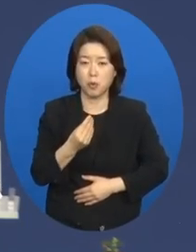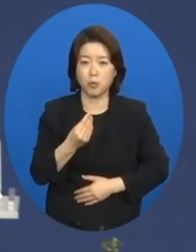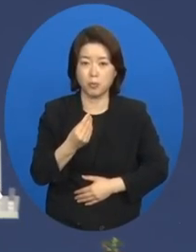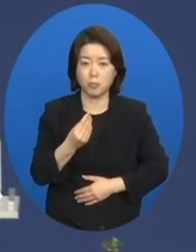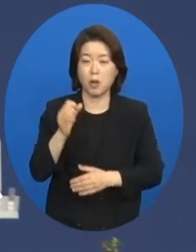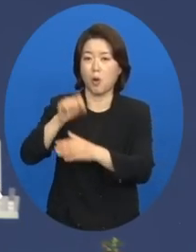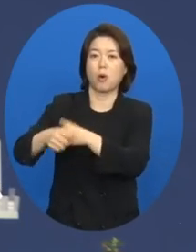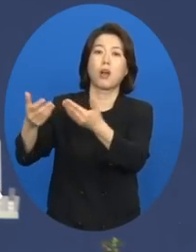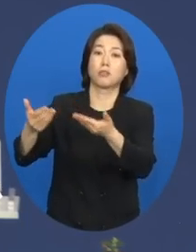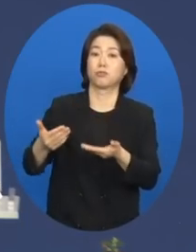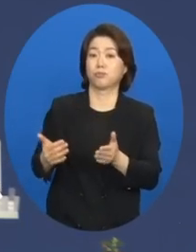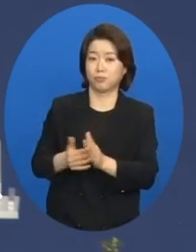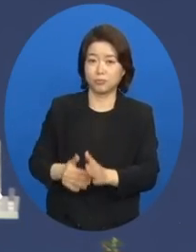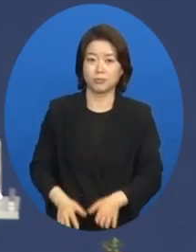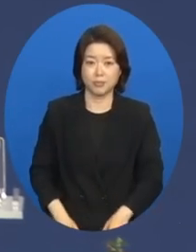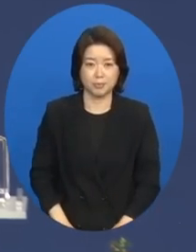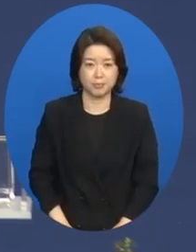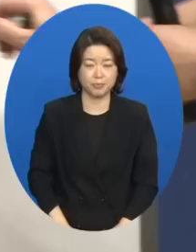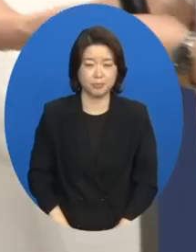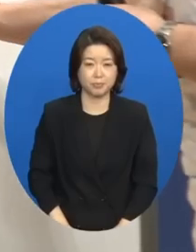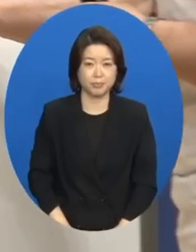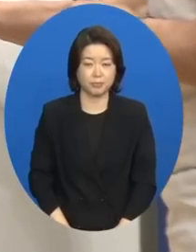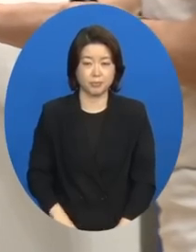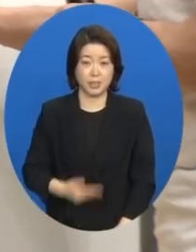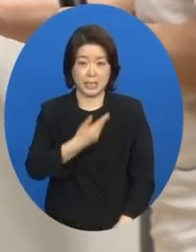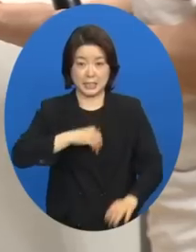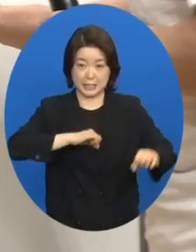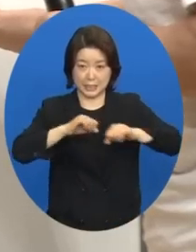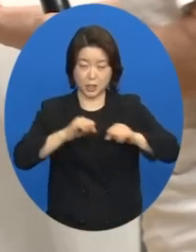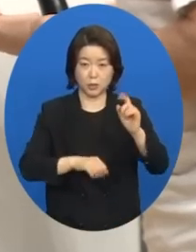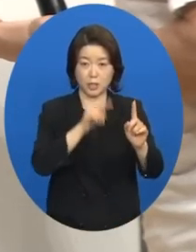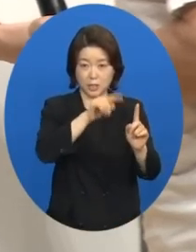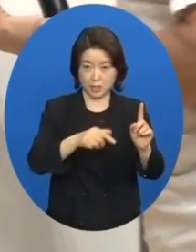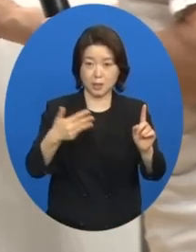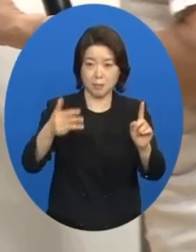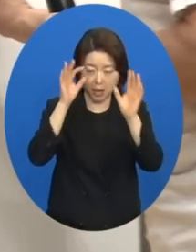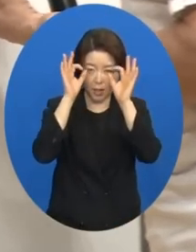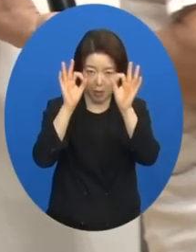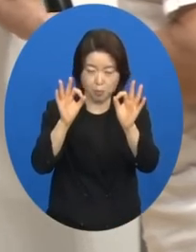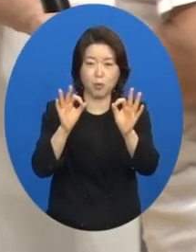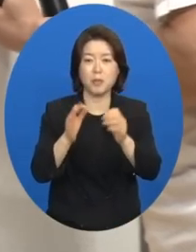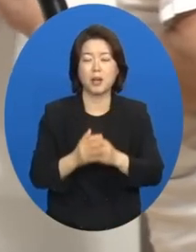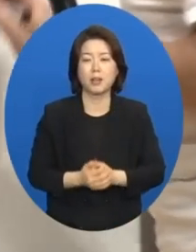안에 허락해 주셨다는 말입니다. 그리고 사도행전 1장 8절에도